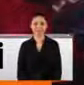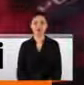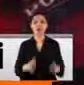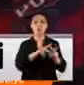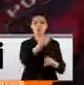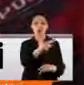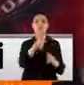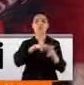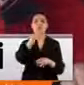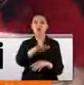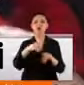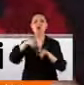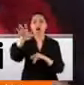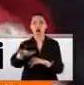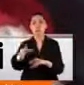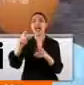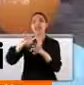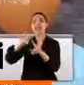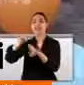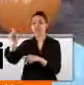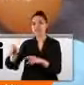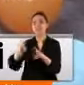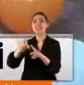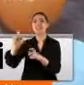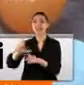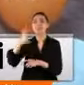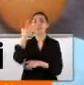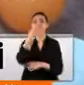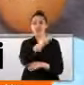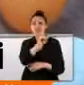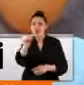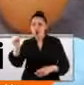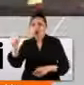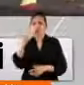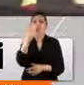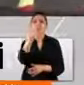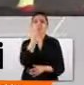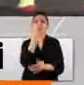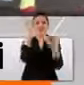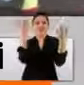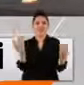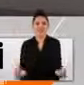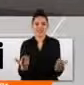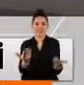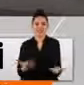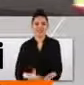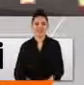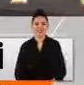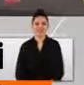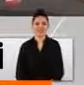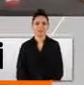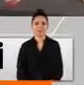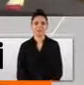Muhammed, Yusuf, Hamza, Necla ve Selma. Sevimli beşizler artık bir yaşında. Mekke'de yaşıyordum. 30